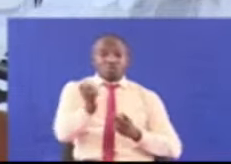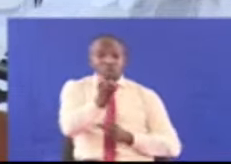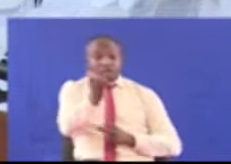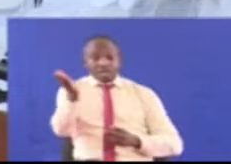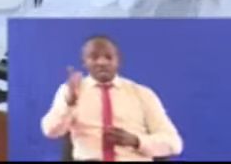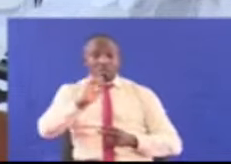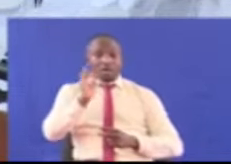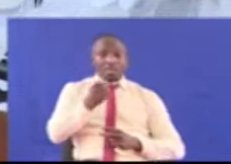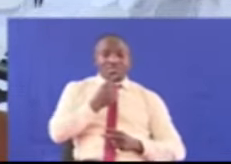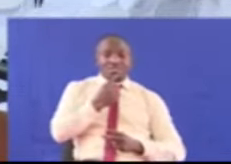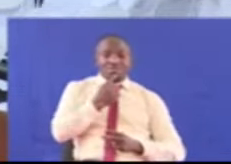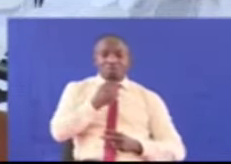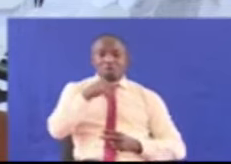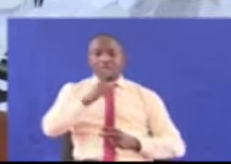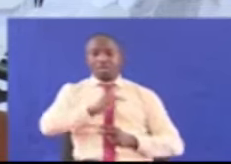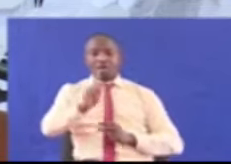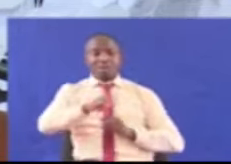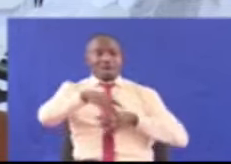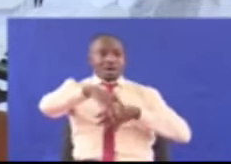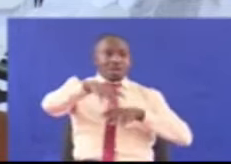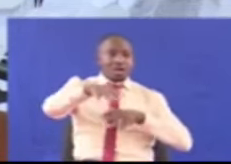Wenzake walikuwa kama vile ni wanaharakati.